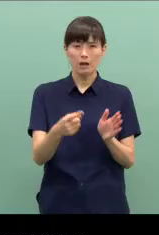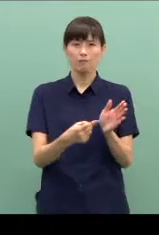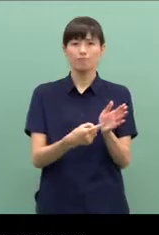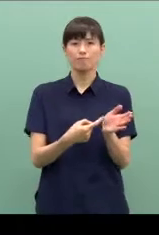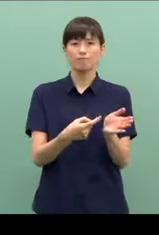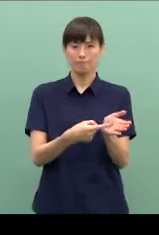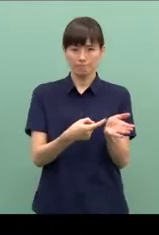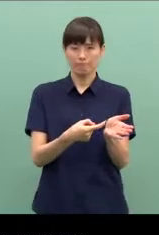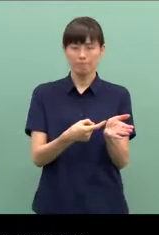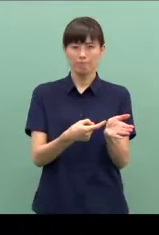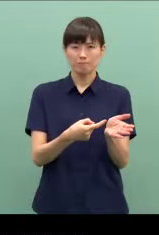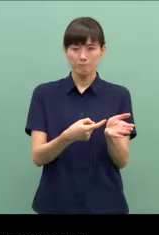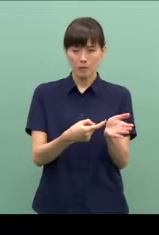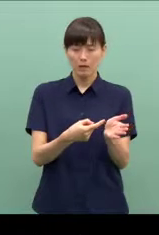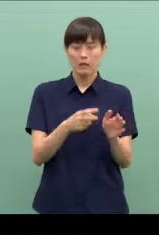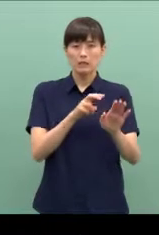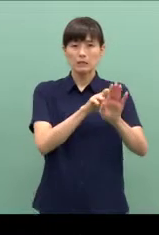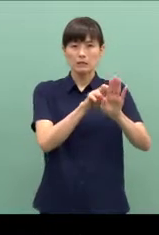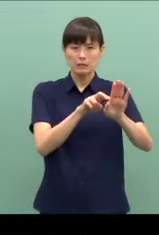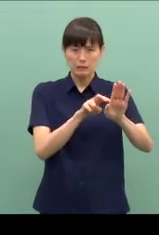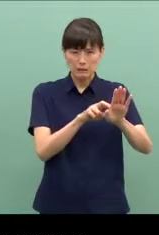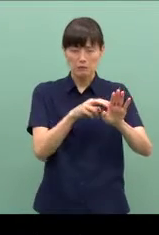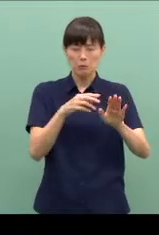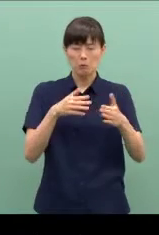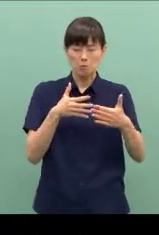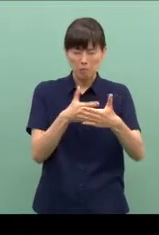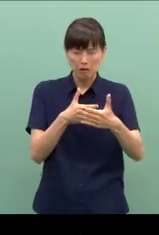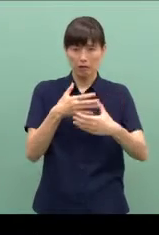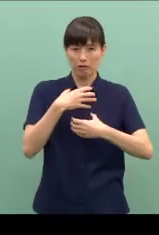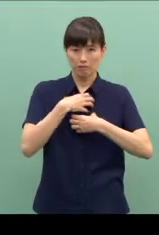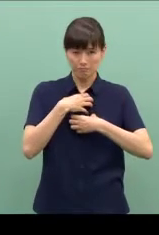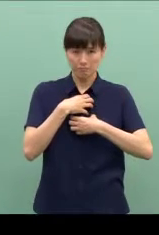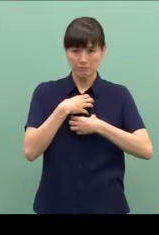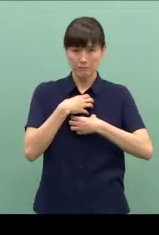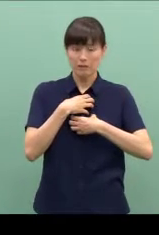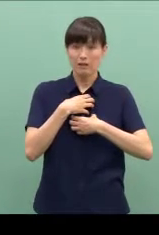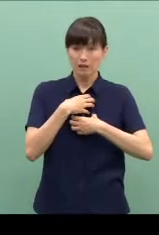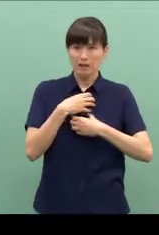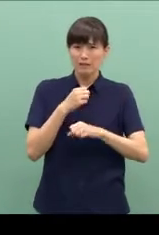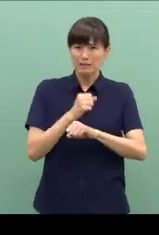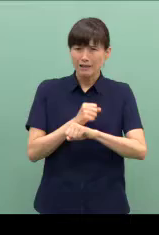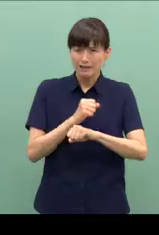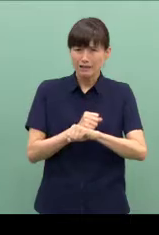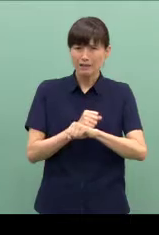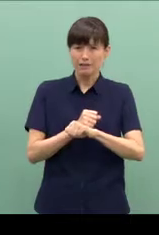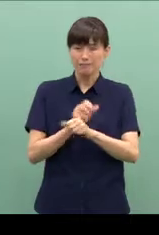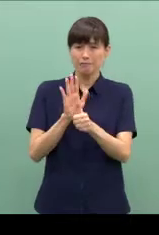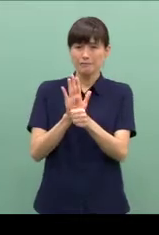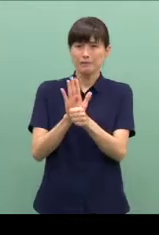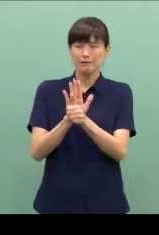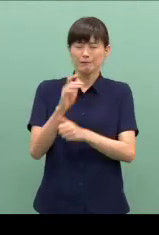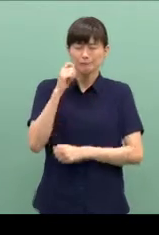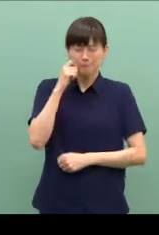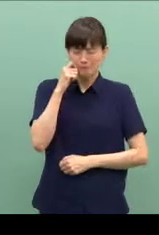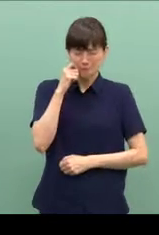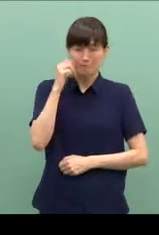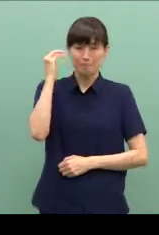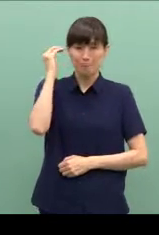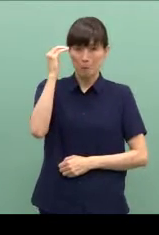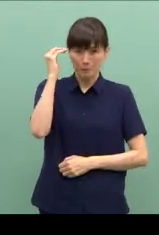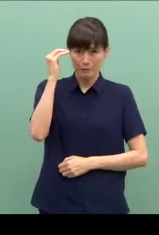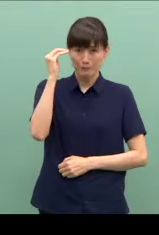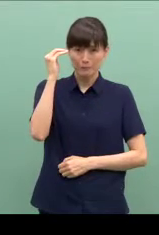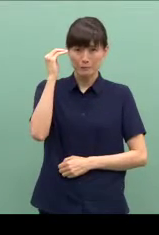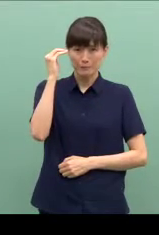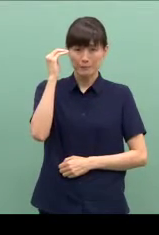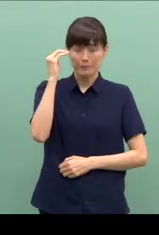来血液不足になり、治療に大きな支障をきたす恐れがあります。 それは大変。救える命が救えなくなるの